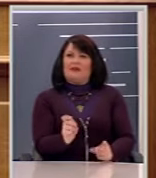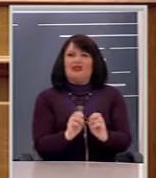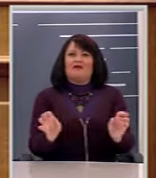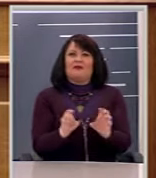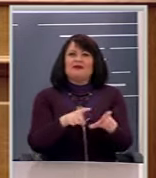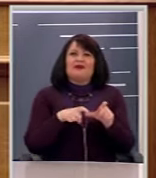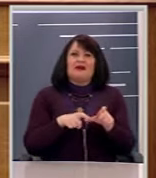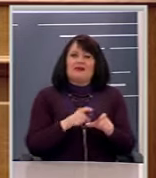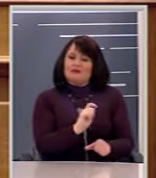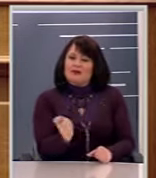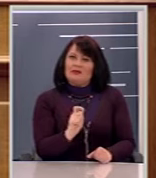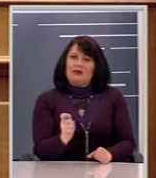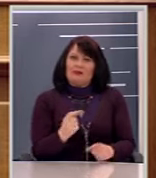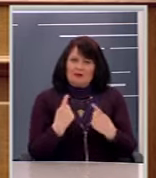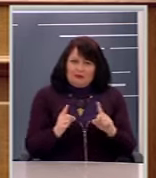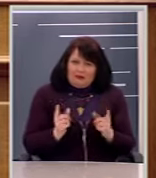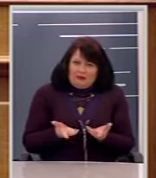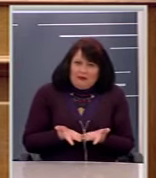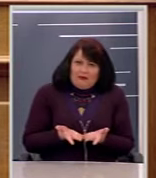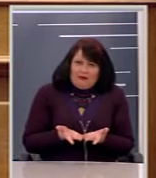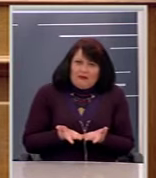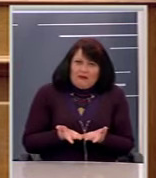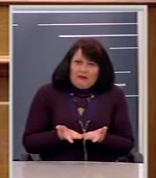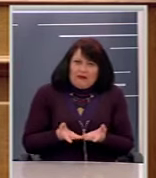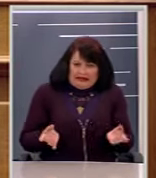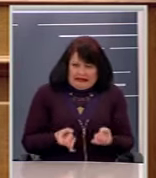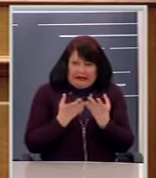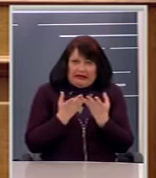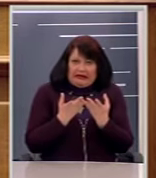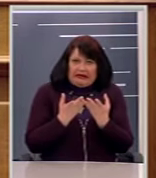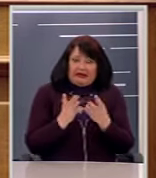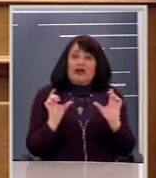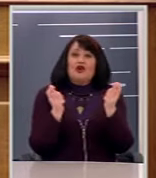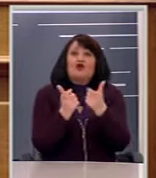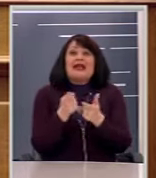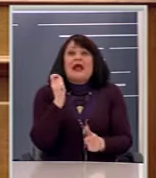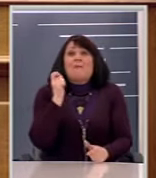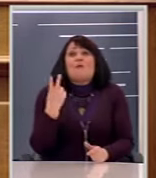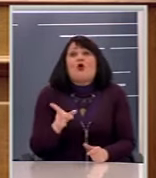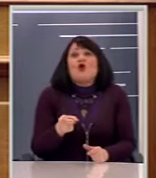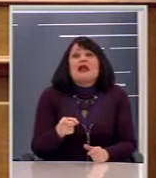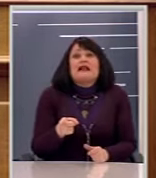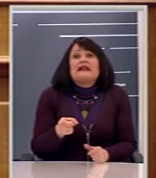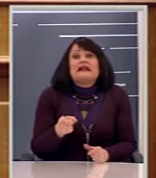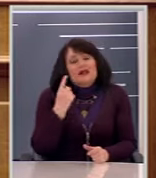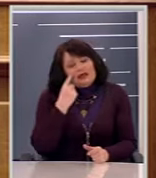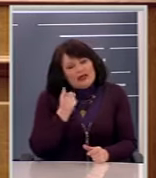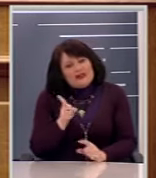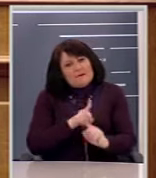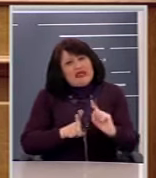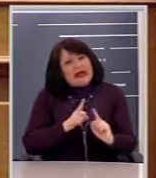εταιρεία. Κατά διαβολική σύμπτωση ανήκει σε οικογένεια πολιτική. Θα την ανοίξει η Εξεταστική